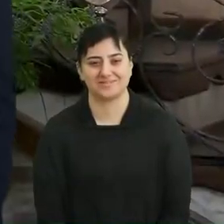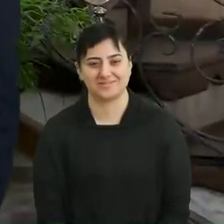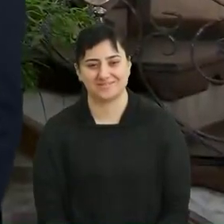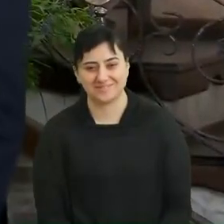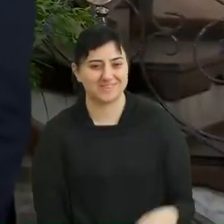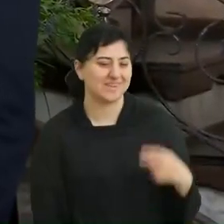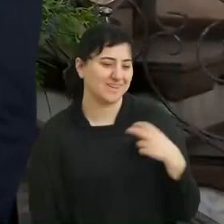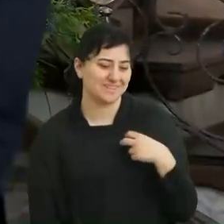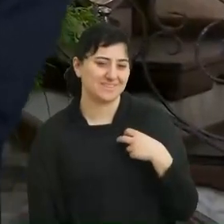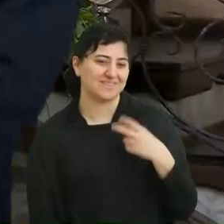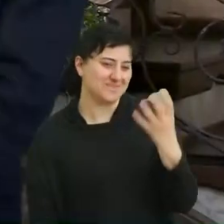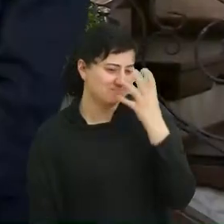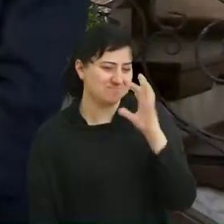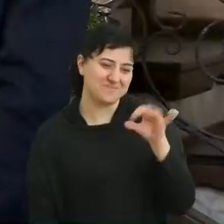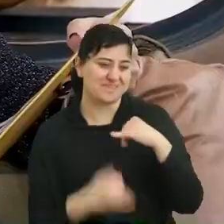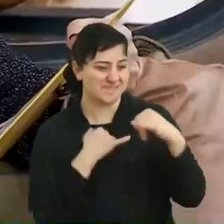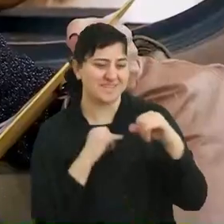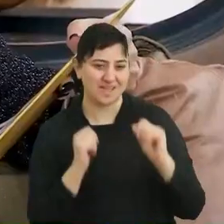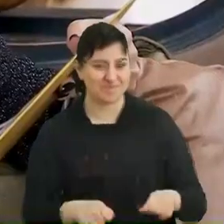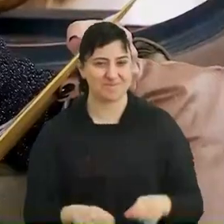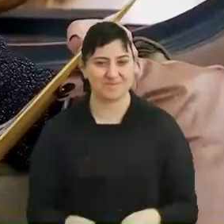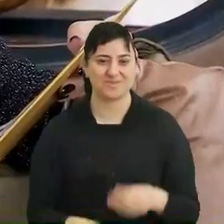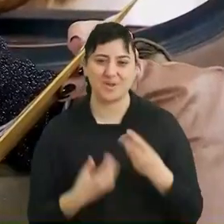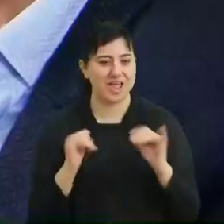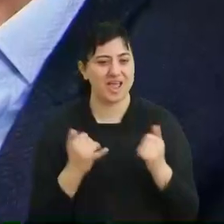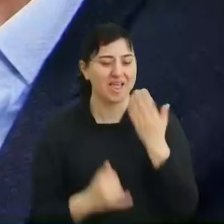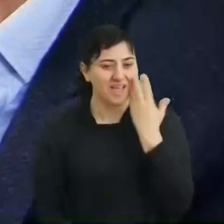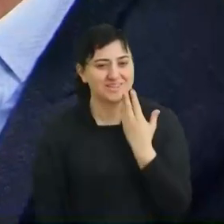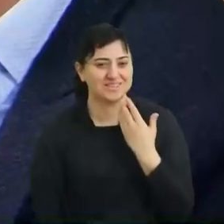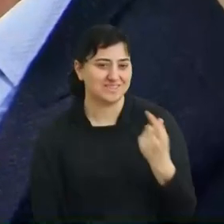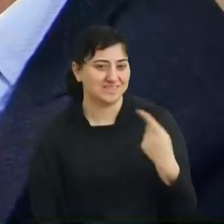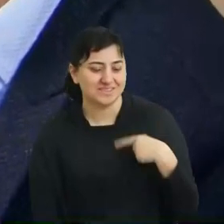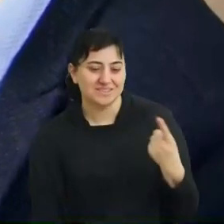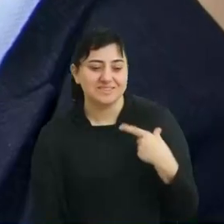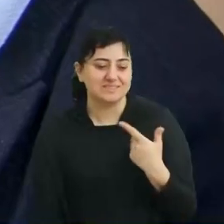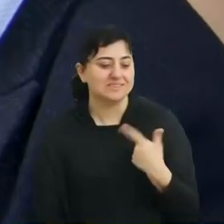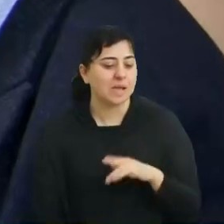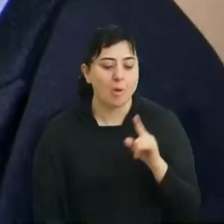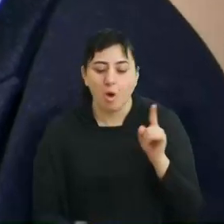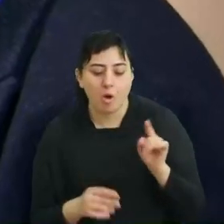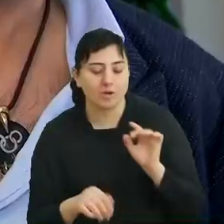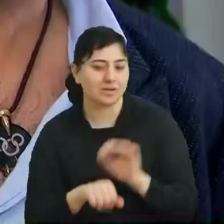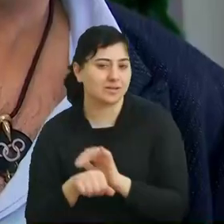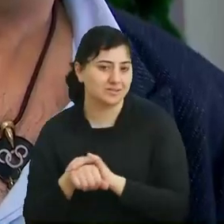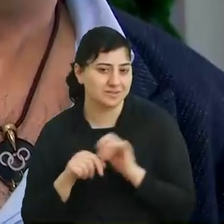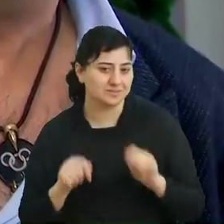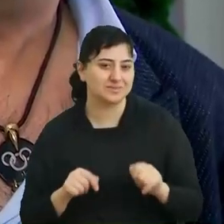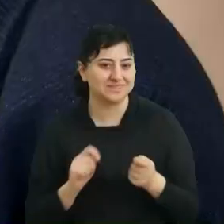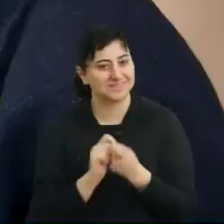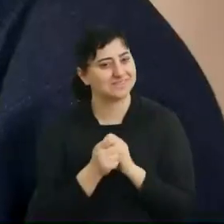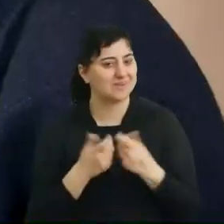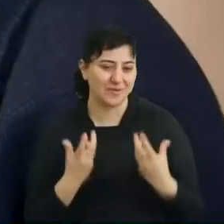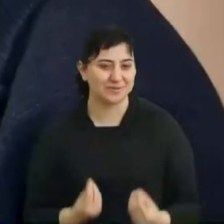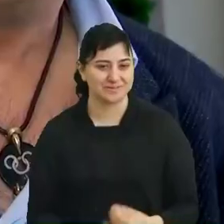Aşkım. Biz de yapalım mı ya? Ha? Çok eğlenceli. Böylelikle birbirimizin sevmediğimiz yönleri ortaya çıkabilir. Onları